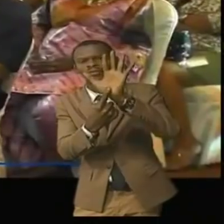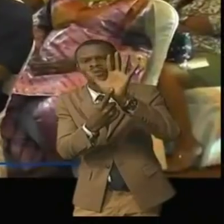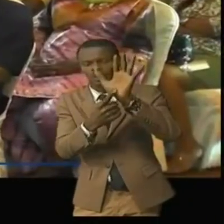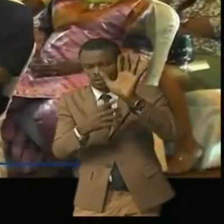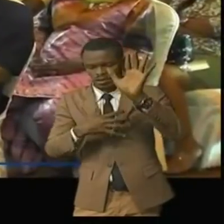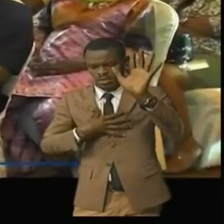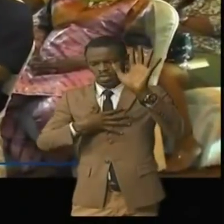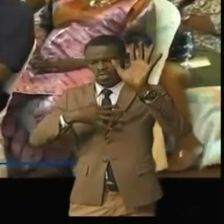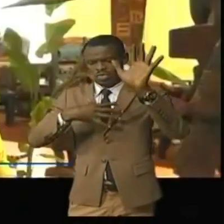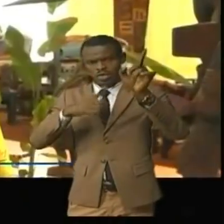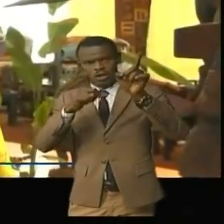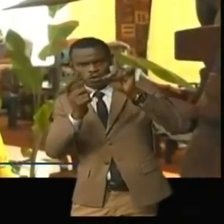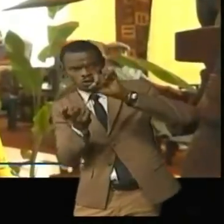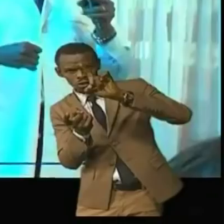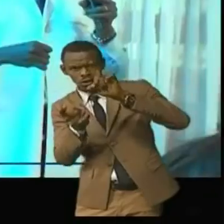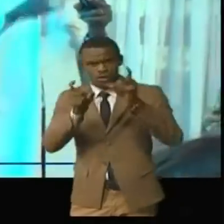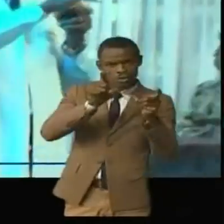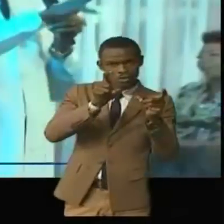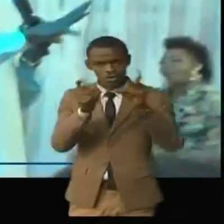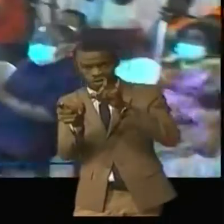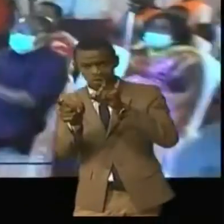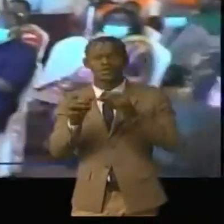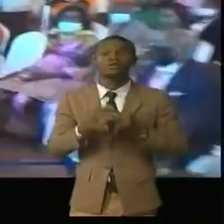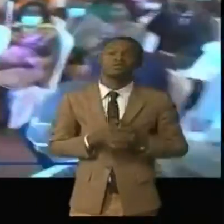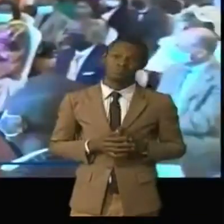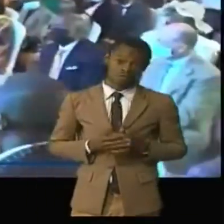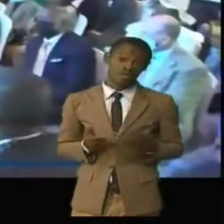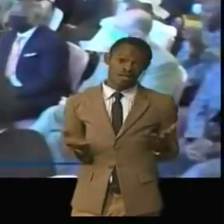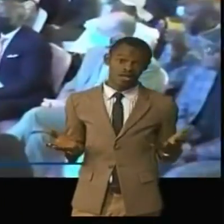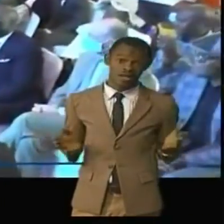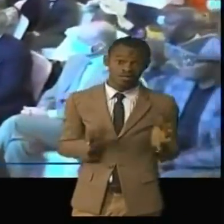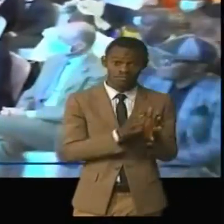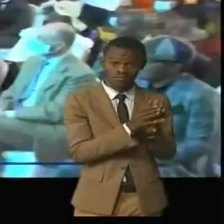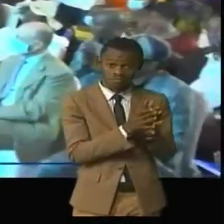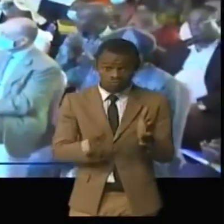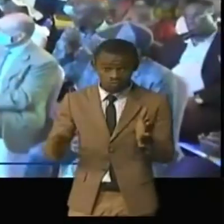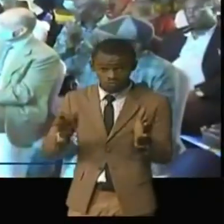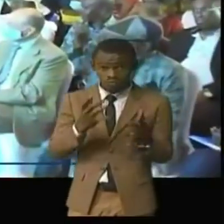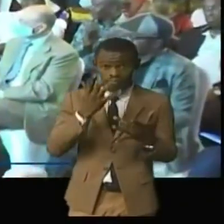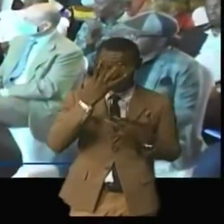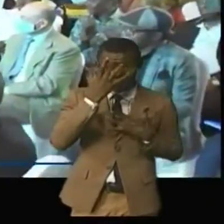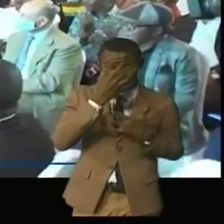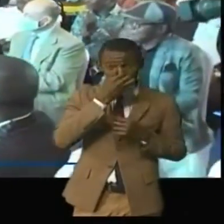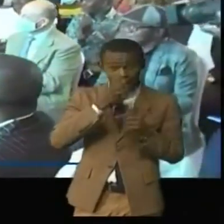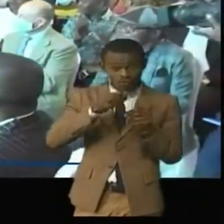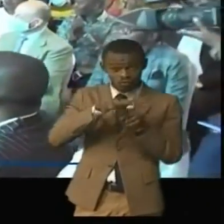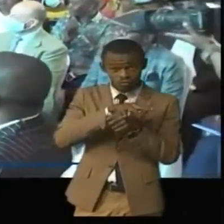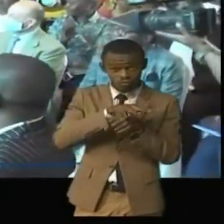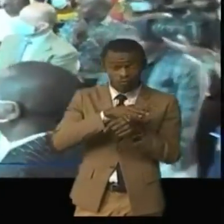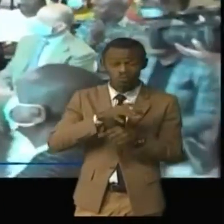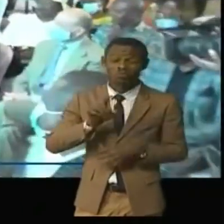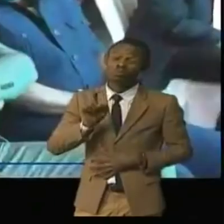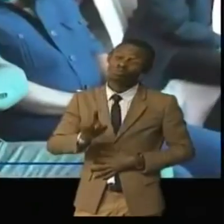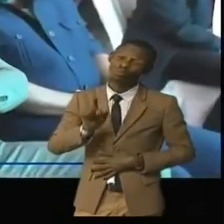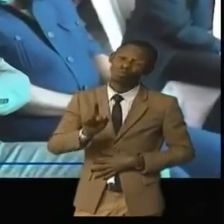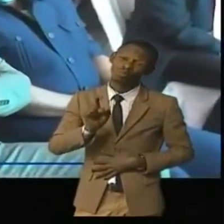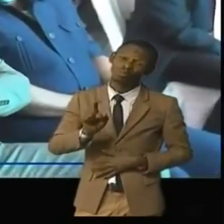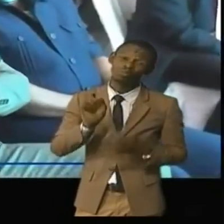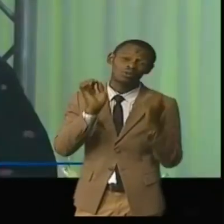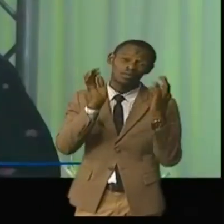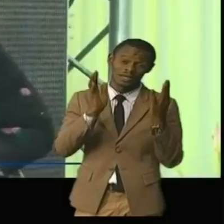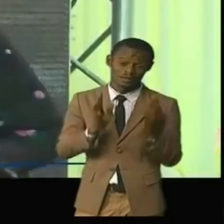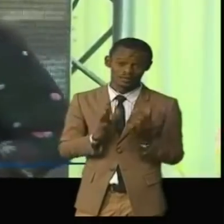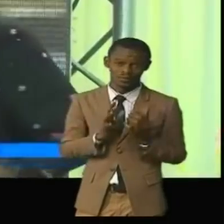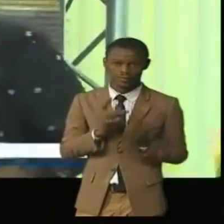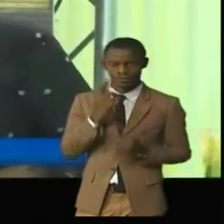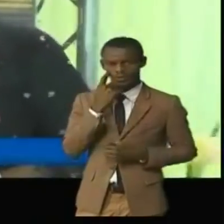En cette période de Covid-19, le besoin est énorme. Les scientifiques s'expriment. Un anesthésiste sans